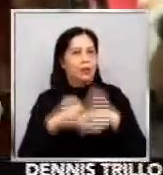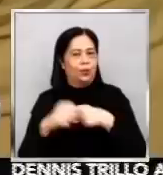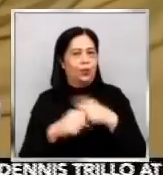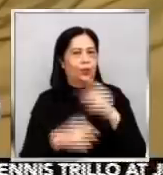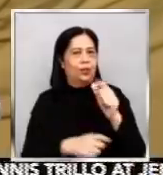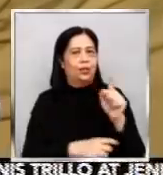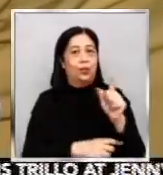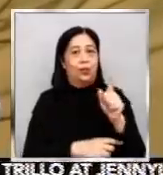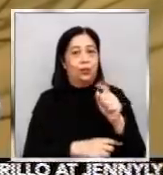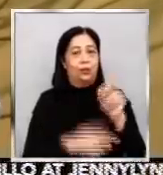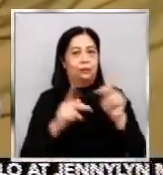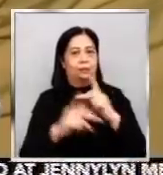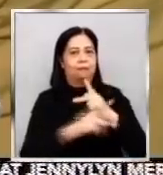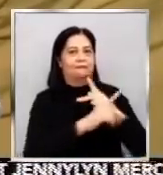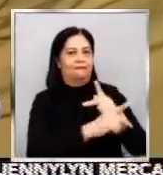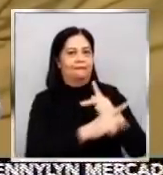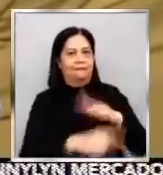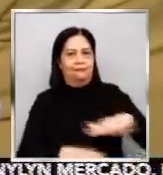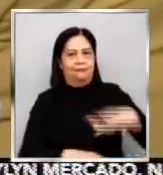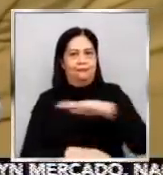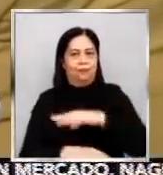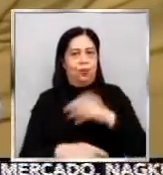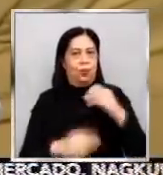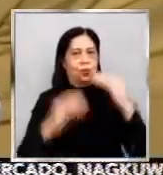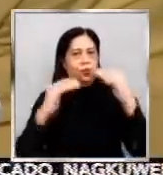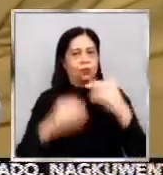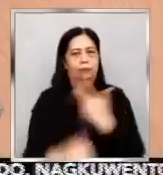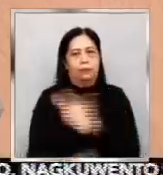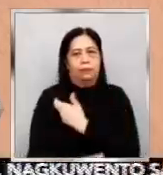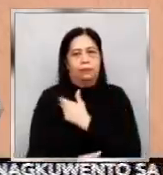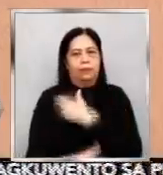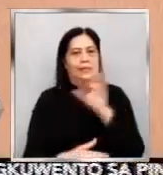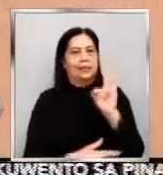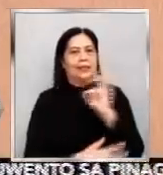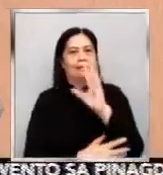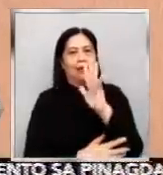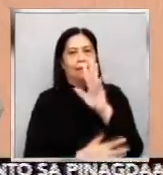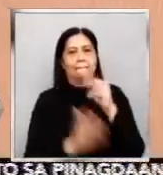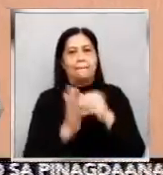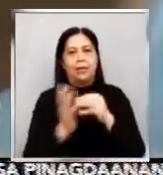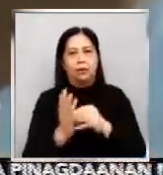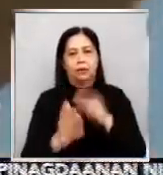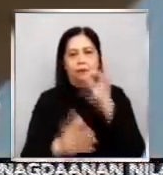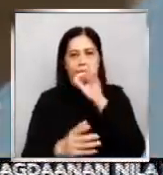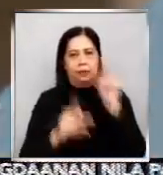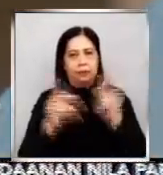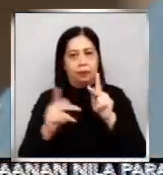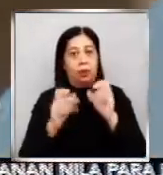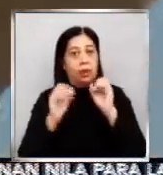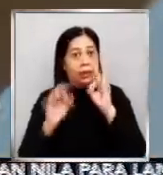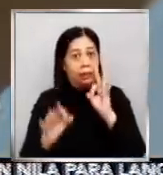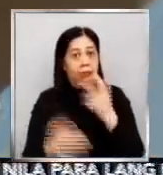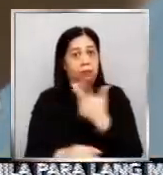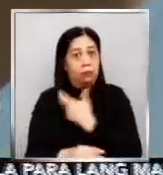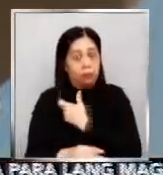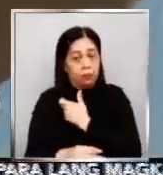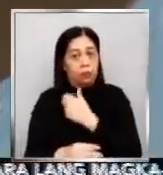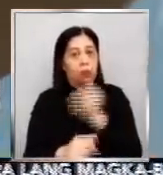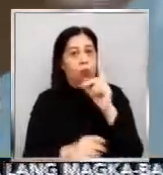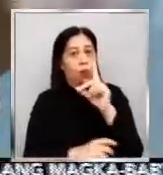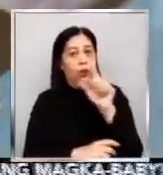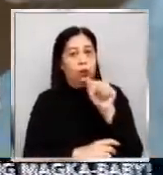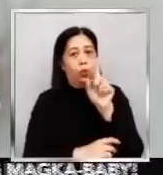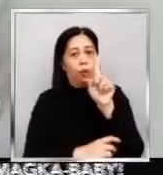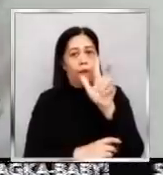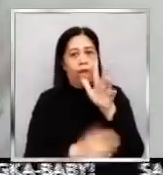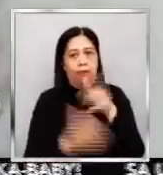population protection o ang pagbabakuna sa 65 milyong Pilipino kung mababakunahan ang 1 to 1.5 milyon